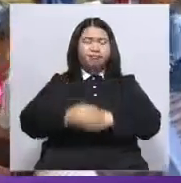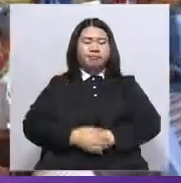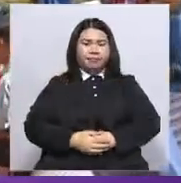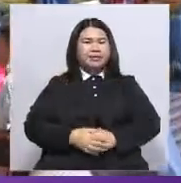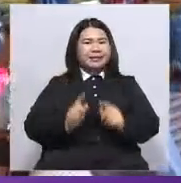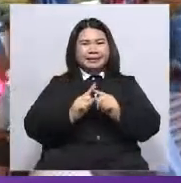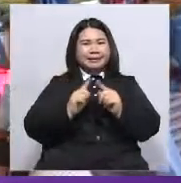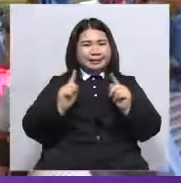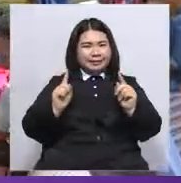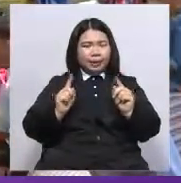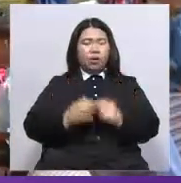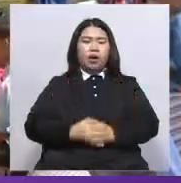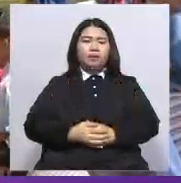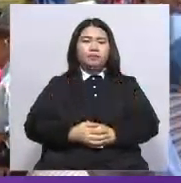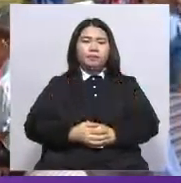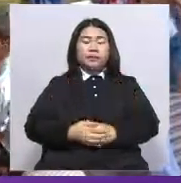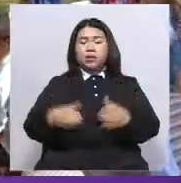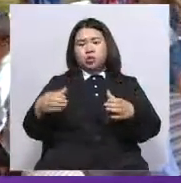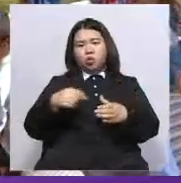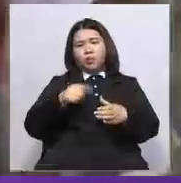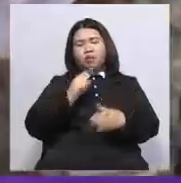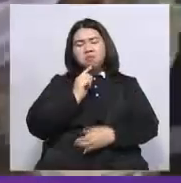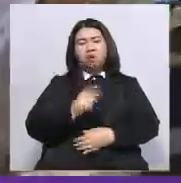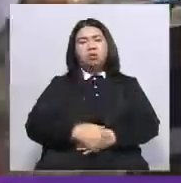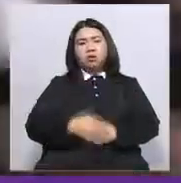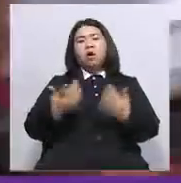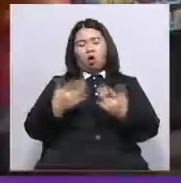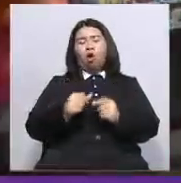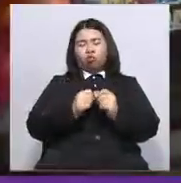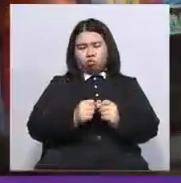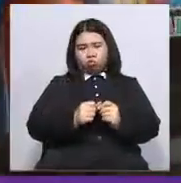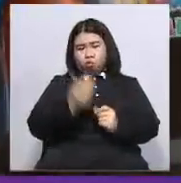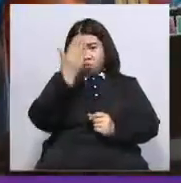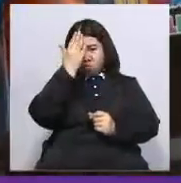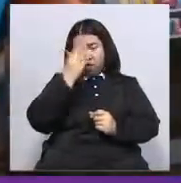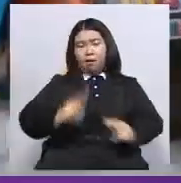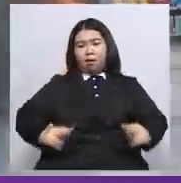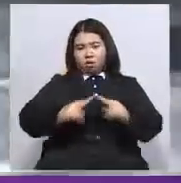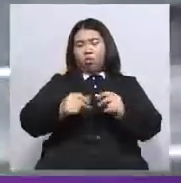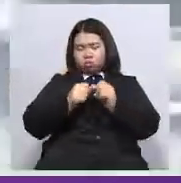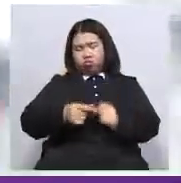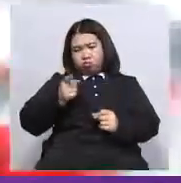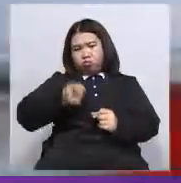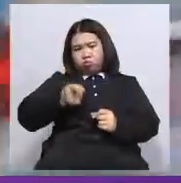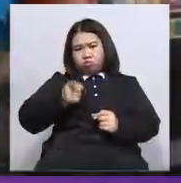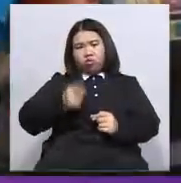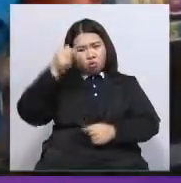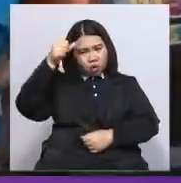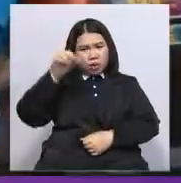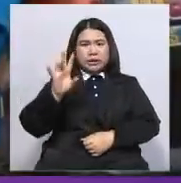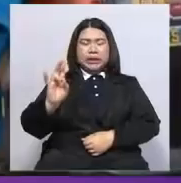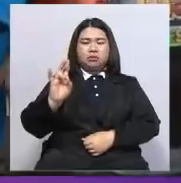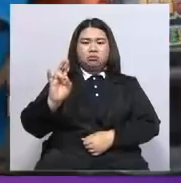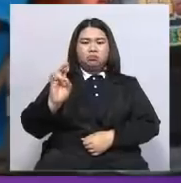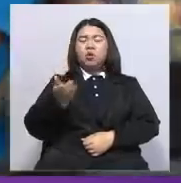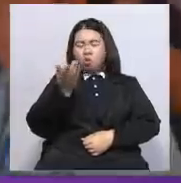องแต่ทางด้านของกลุ่มเกษตรกรก็ยังยืนยันนะคะว่าจะปักหลักอยู่ที่ด้านหน้าเกษตรเกษตรเนี่ย7วันค่ะเพื่อที่จะ